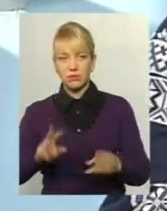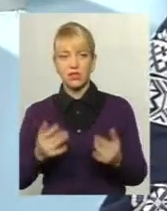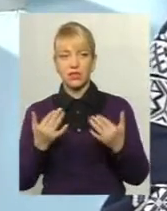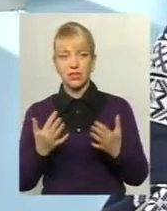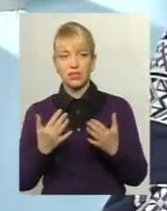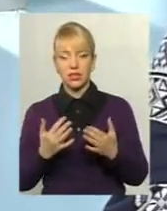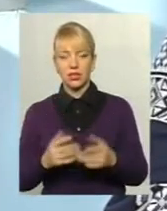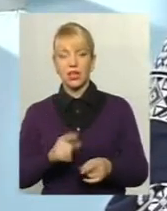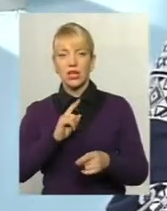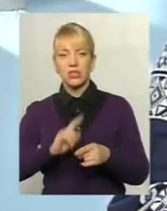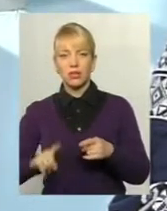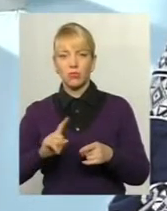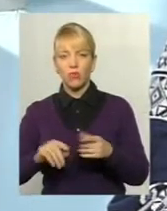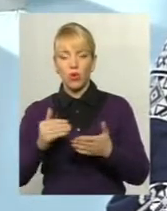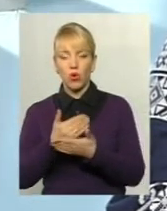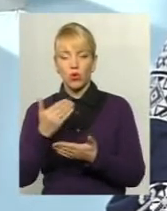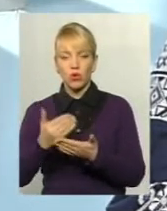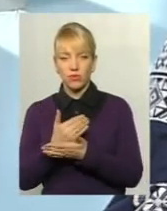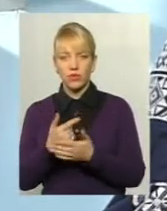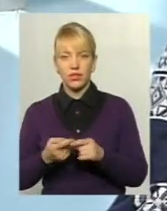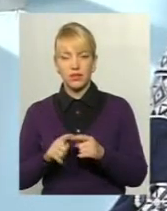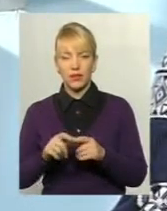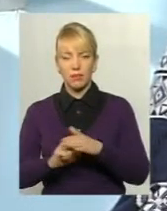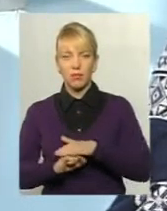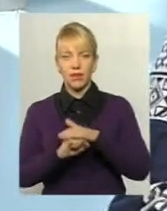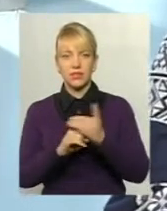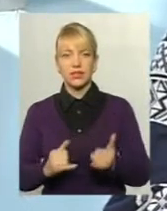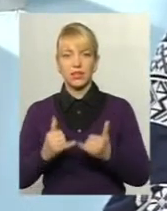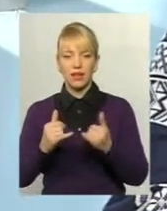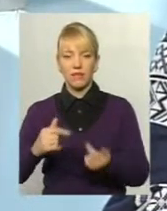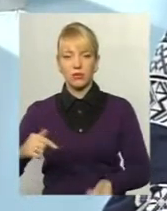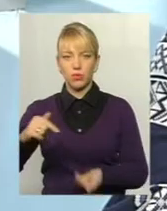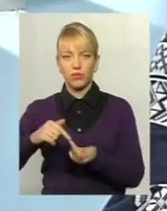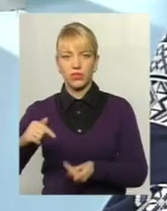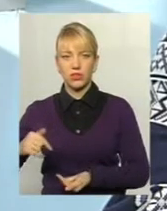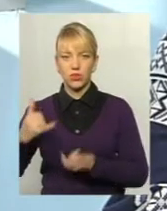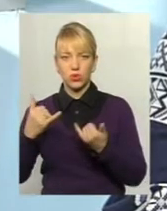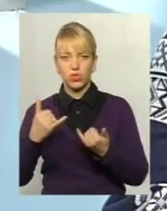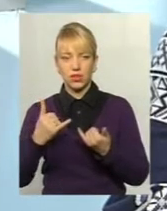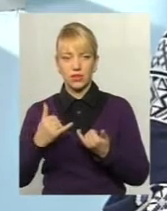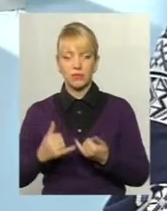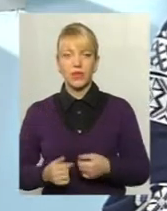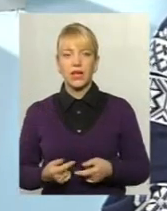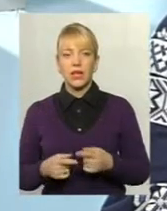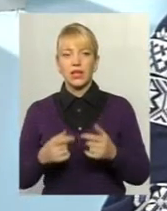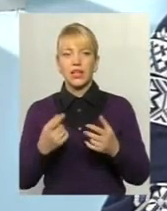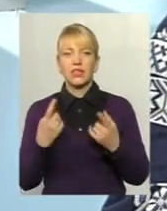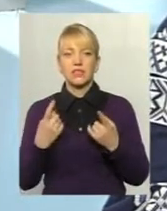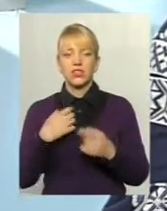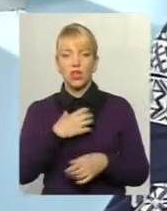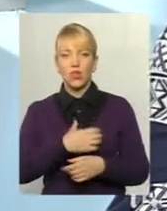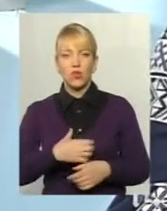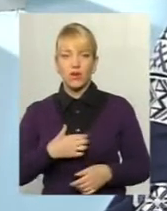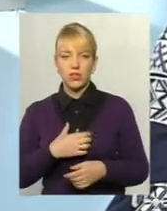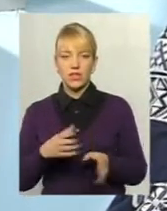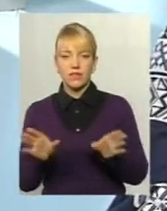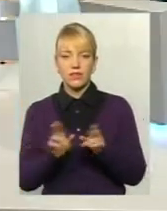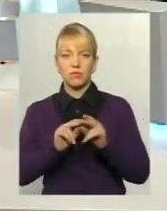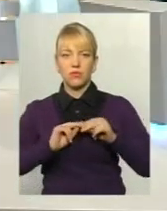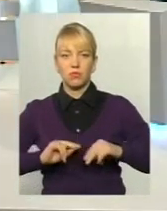стрімкого оновлення тієї бази для відповідності сучасним тенденціям. Надзвичайно важливо дійсно